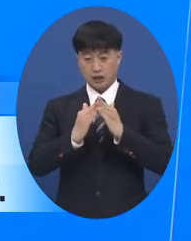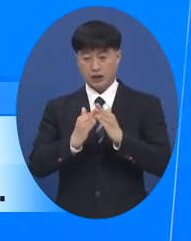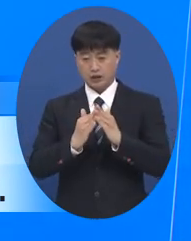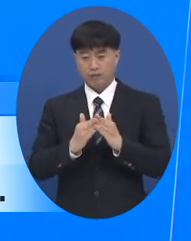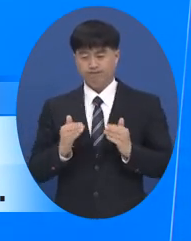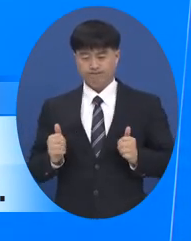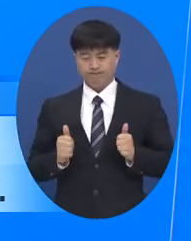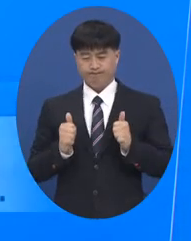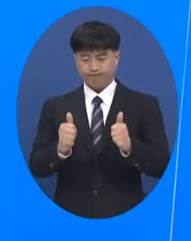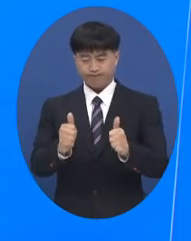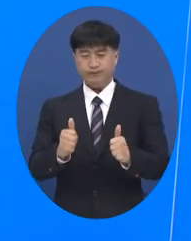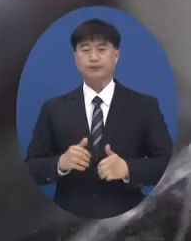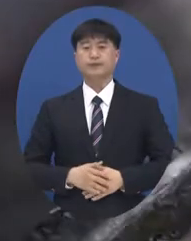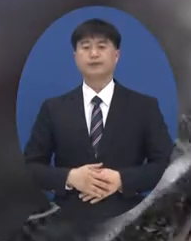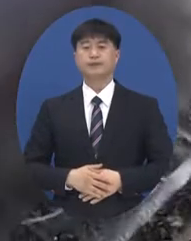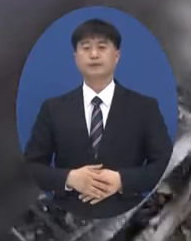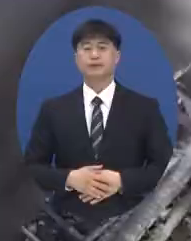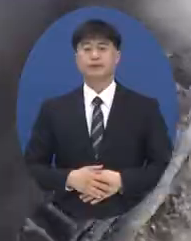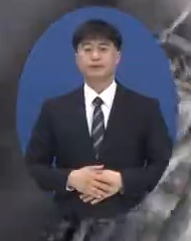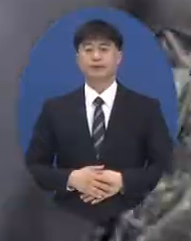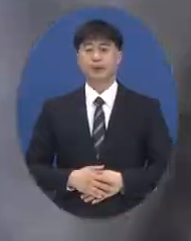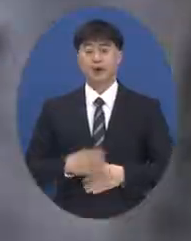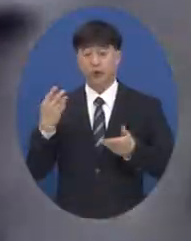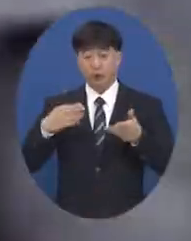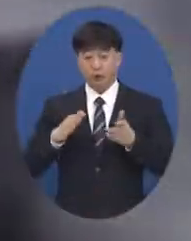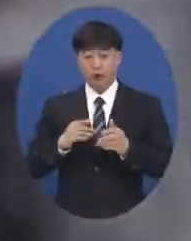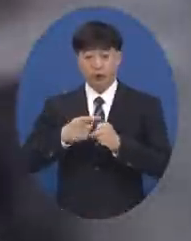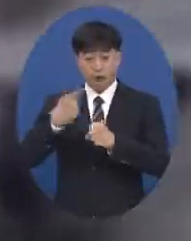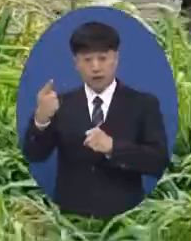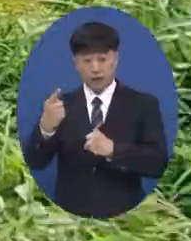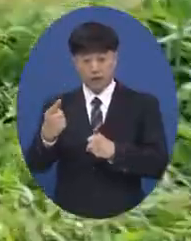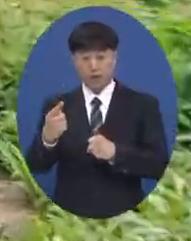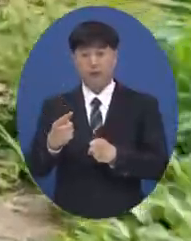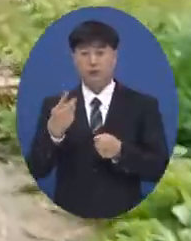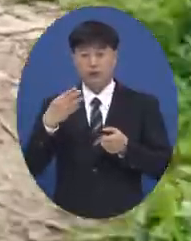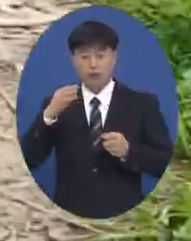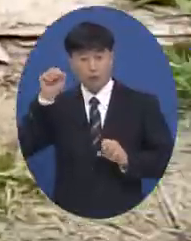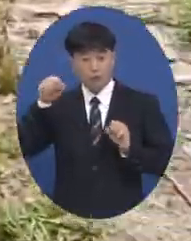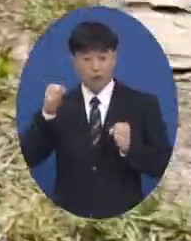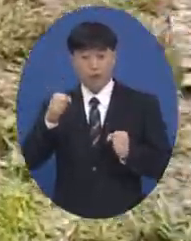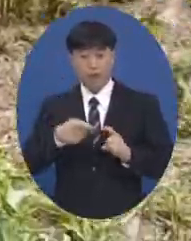있도록 최선을 다하겠습니다. 경기도는 내년에도 동물 관련